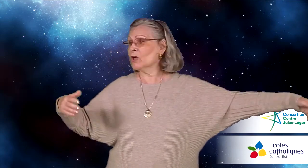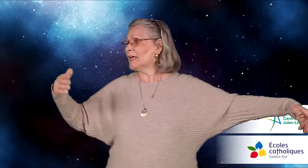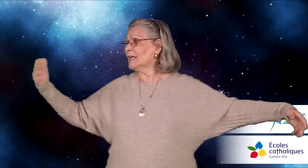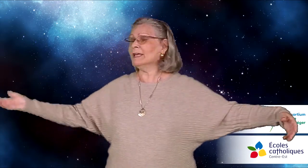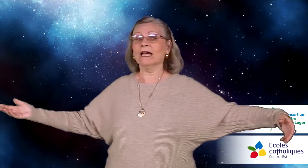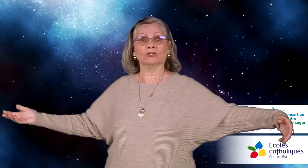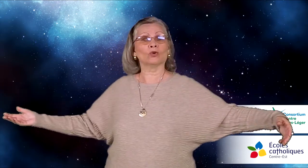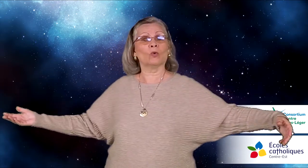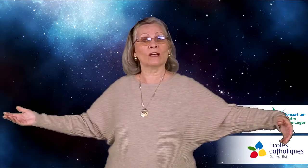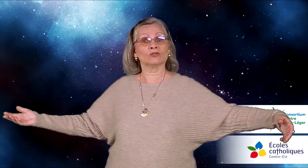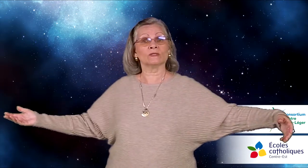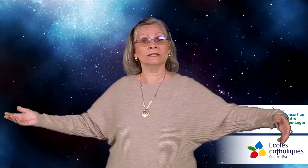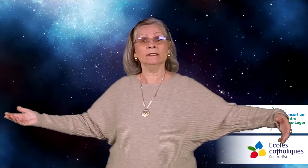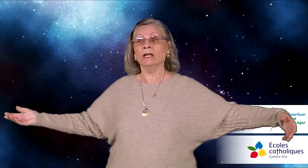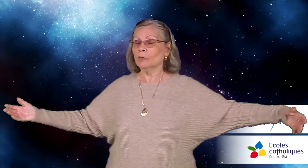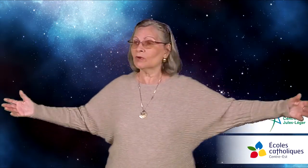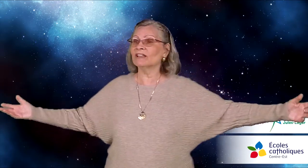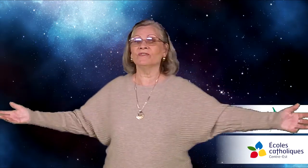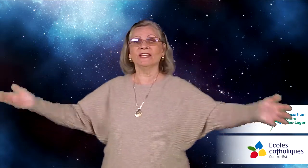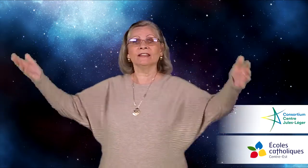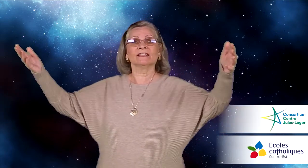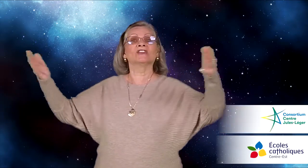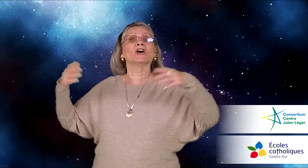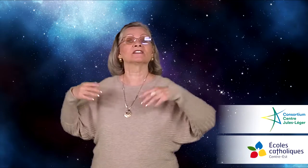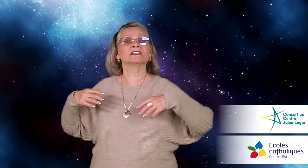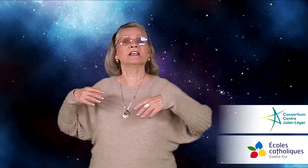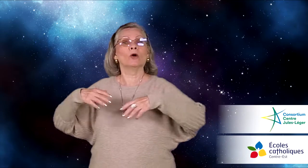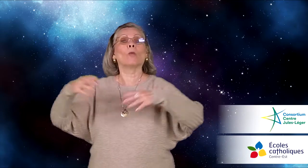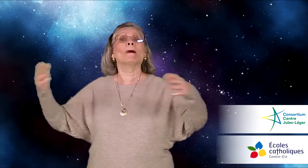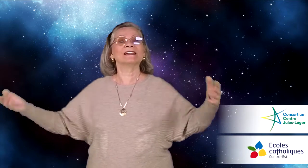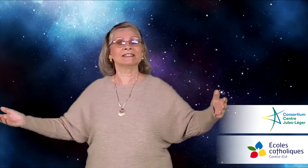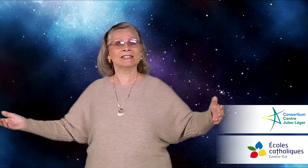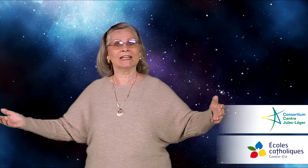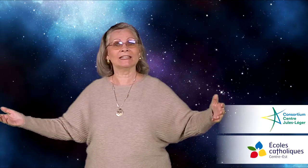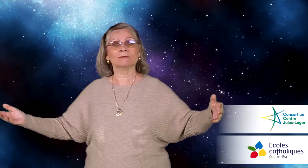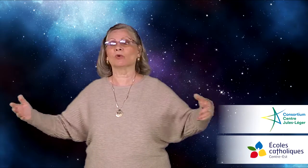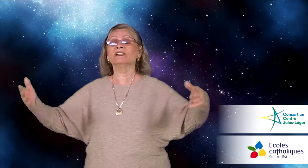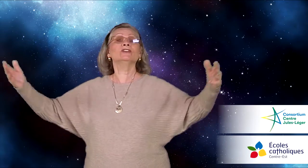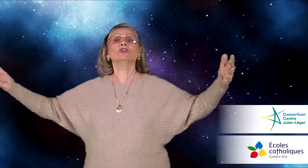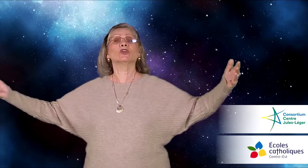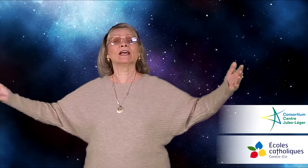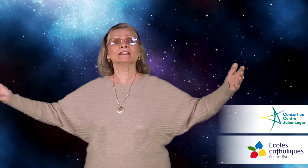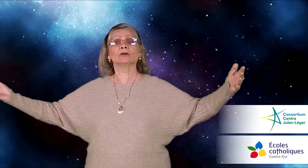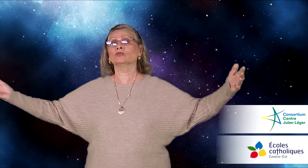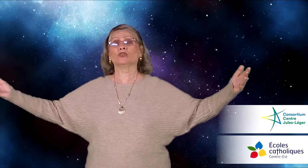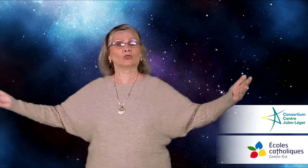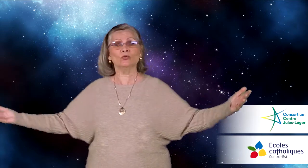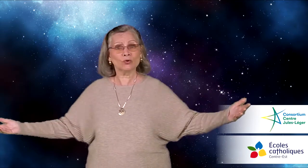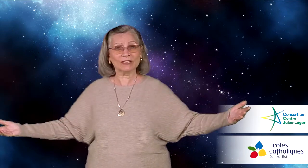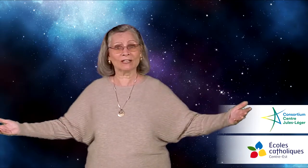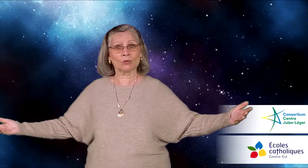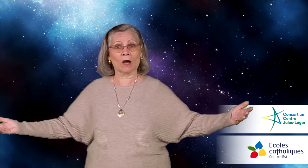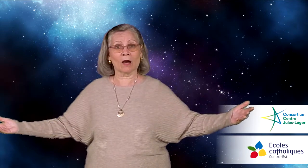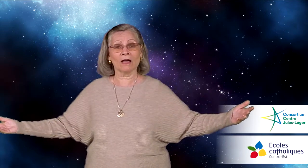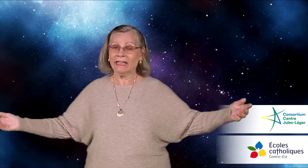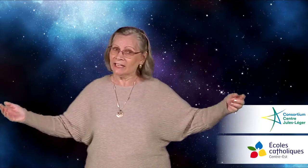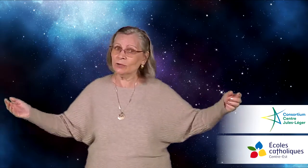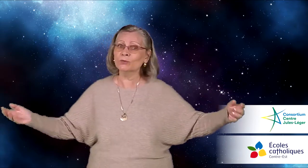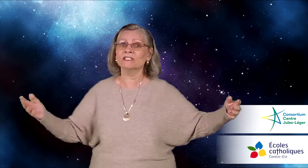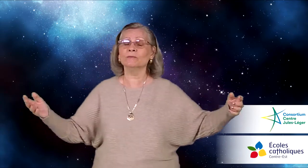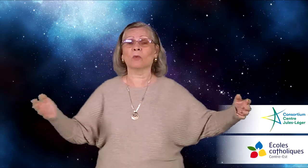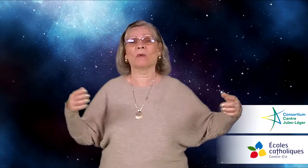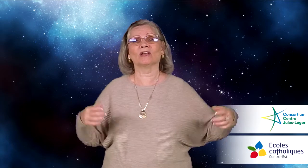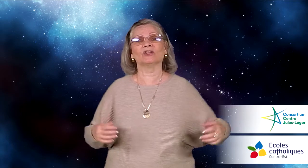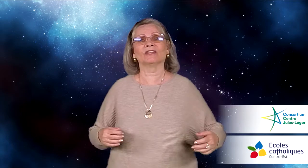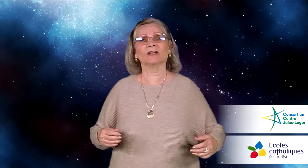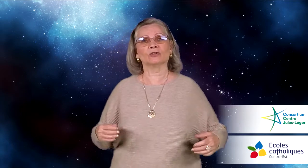Mauve et à Turquoise aussi, pour qu'ils viennent danser au bal céleste pour l'inauguration de notre nouveau territoire. Et